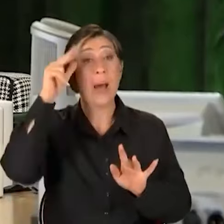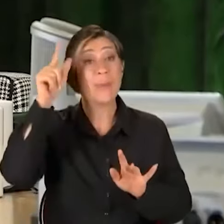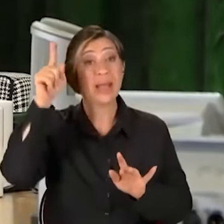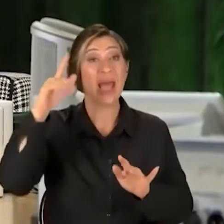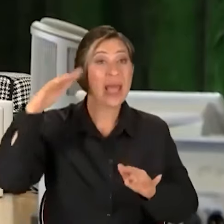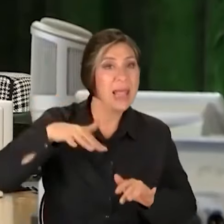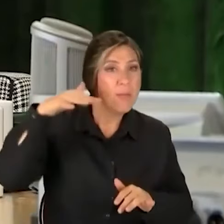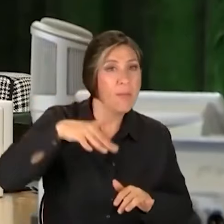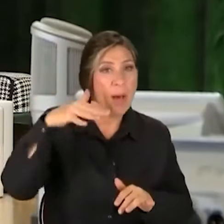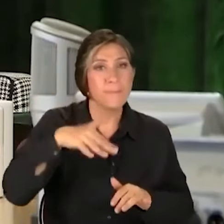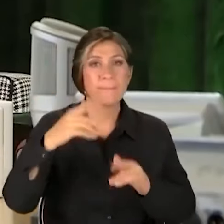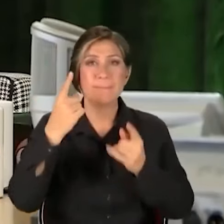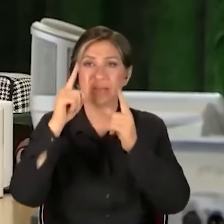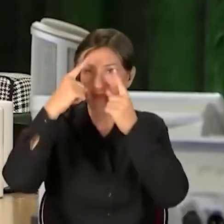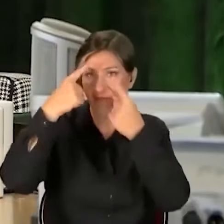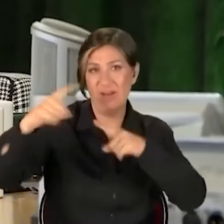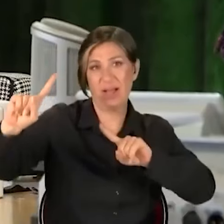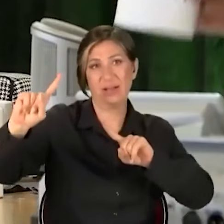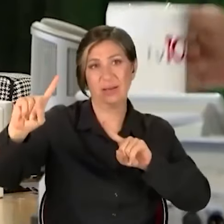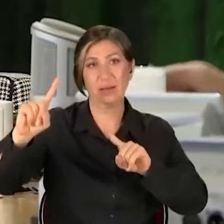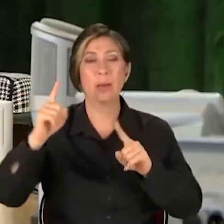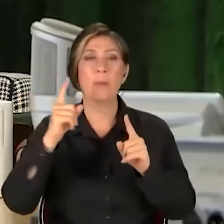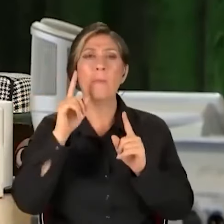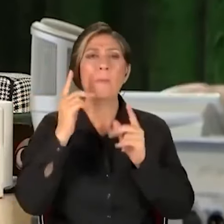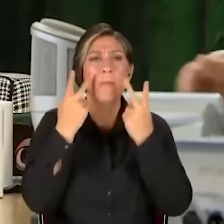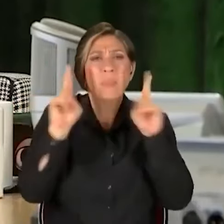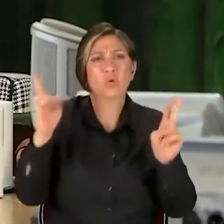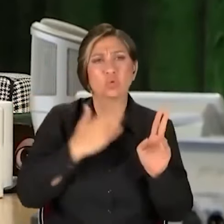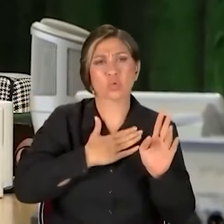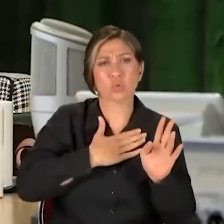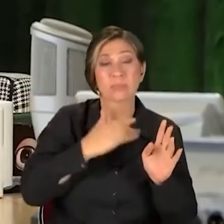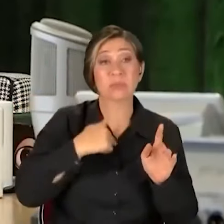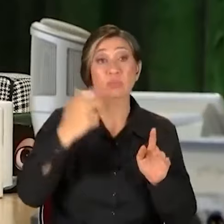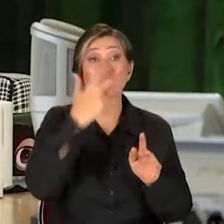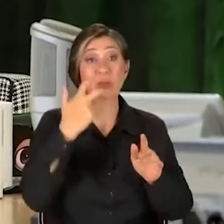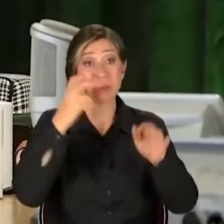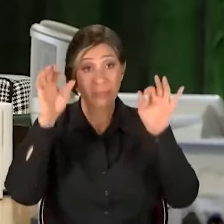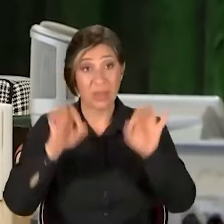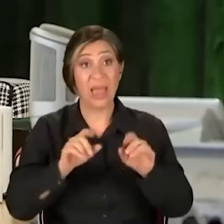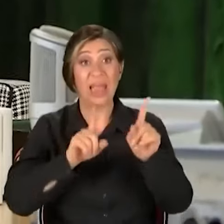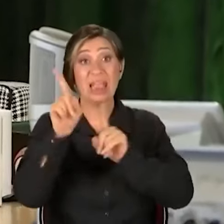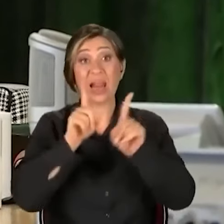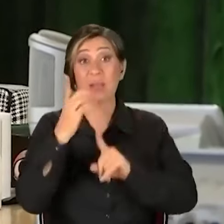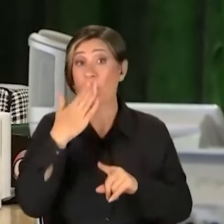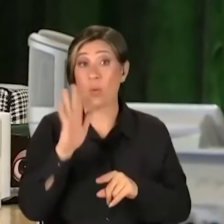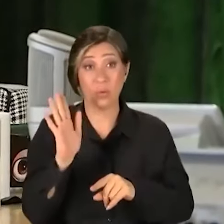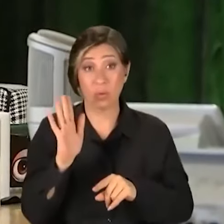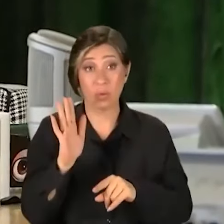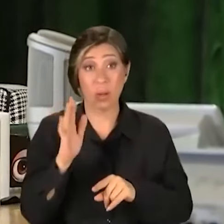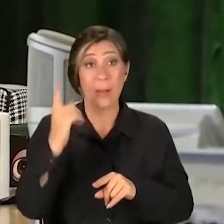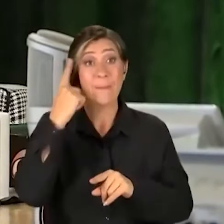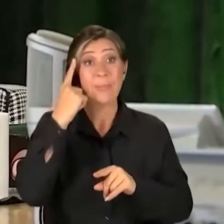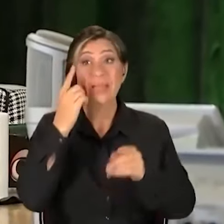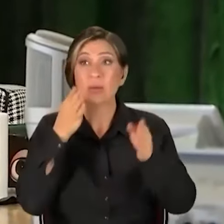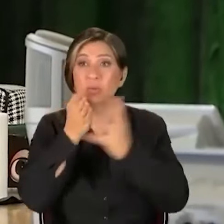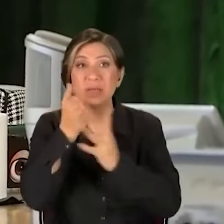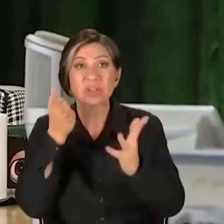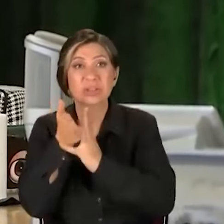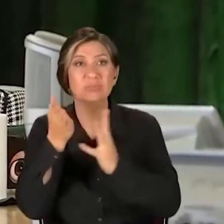Amerika'daki hip-hop kültürüyle biraz bağımsız, şöyle bağımsız. Biz bu müziği yapmaya başladığımızda internet yoktu. Bilgiye ulaşım